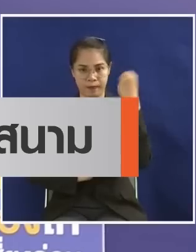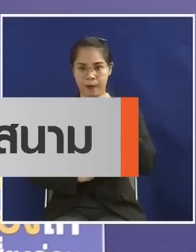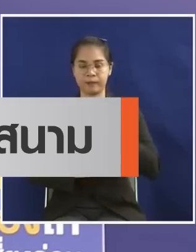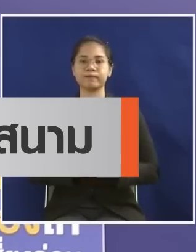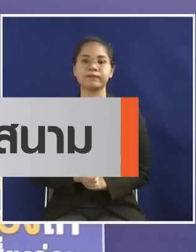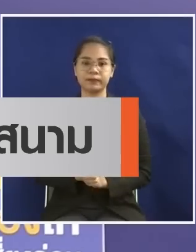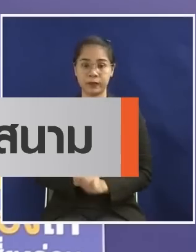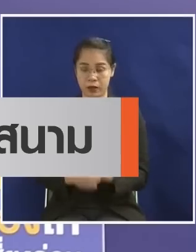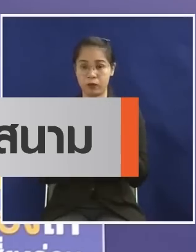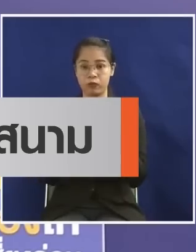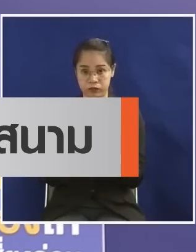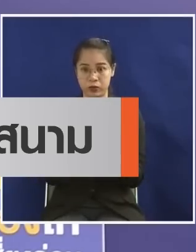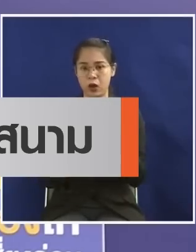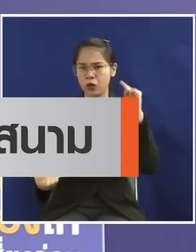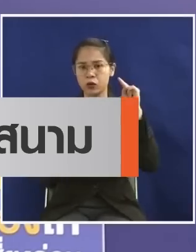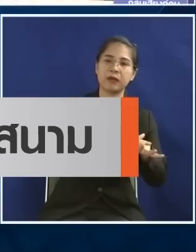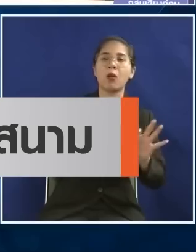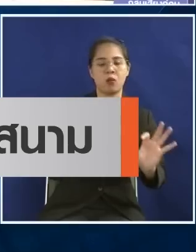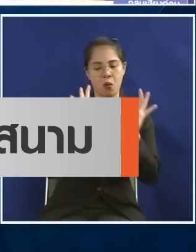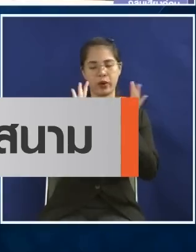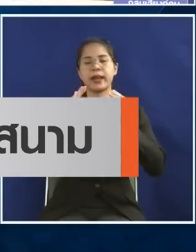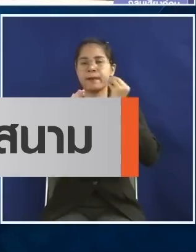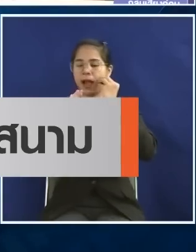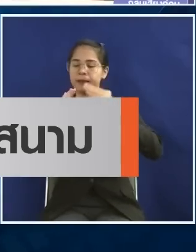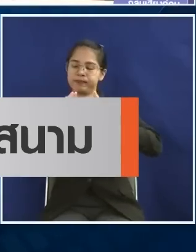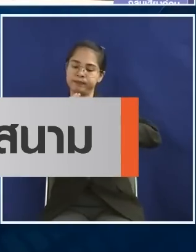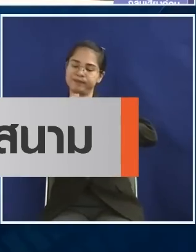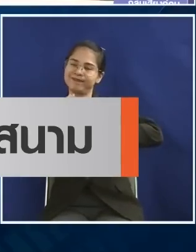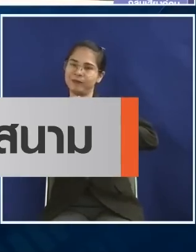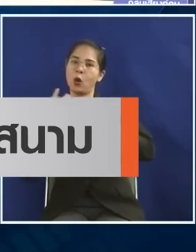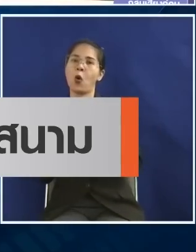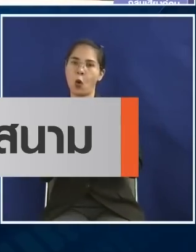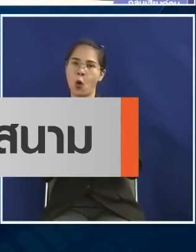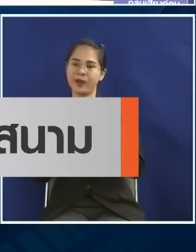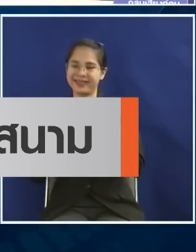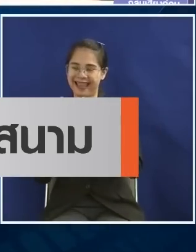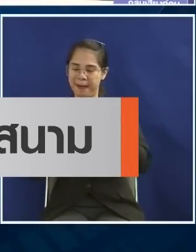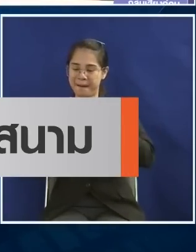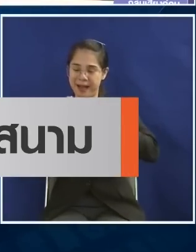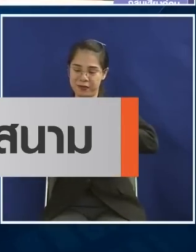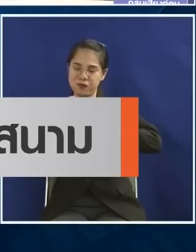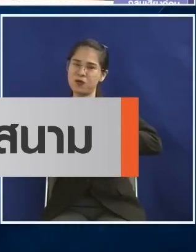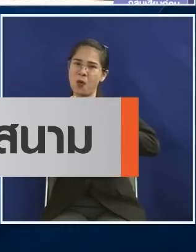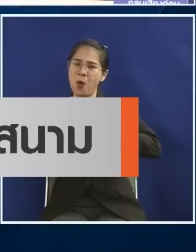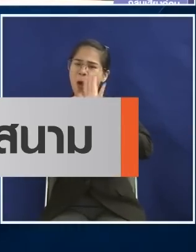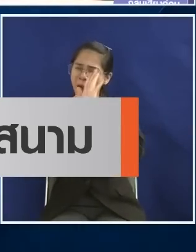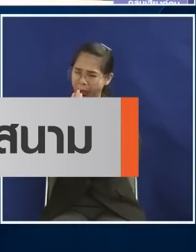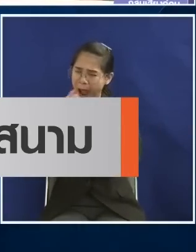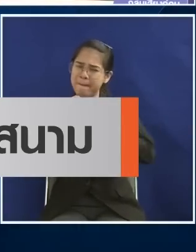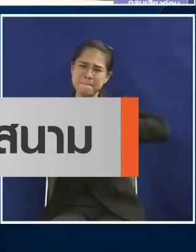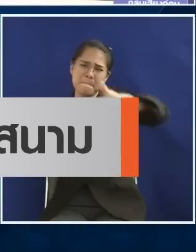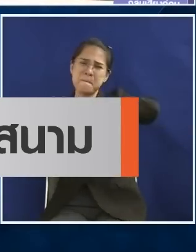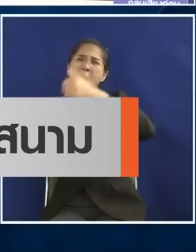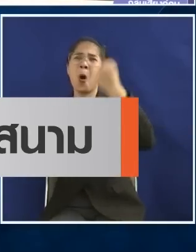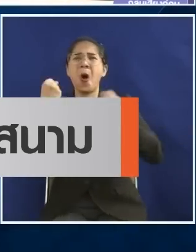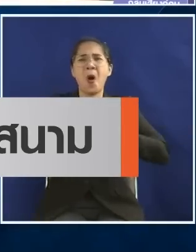พงษ์วงศ์วิวัฒน์ครับท่านรองอธิบดียอมรับนะครับว่าที่โรงพยาบาลเอกชนเนี่ยอาจจะมีปัญหาตรวจเชื้อได้จำนวนมากก็จริง